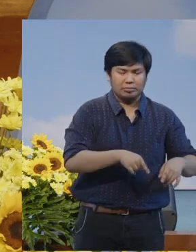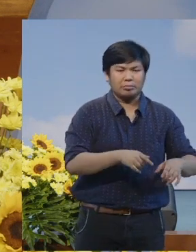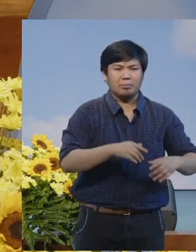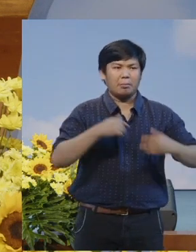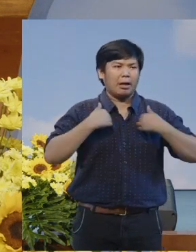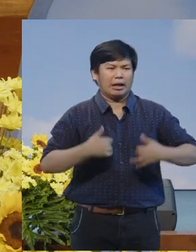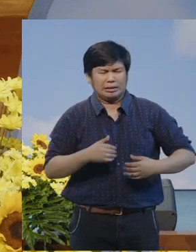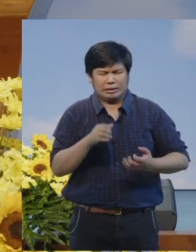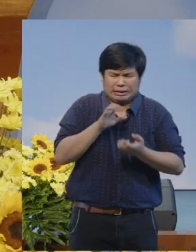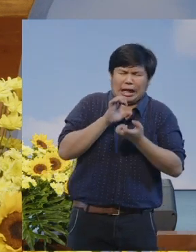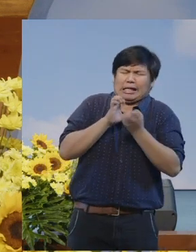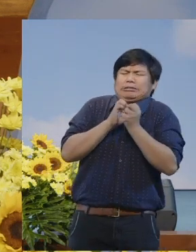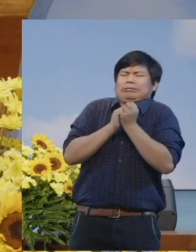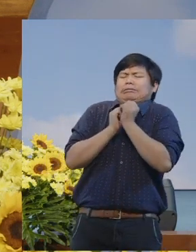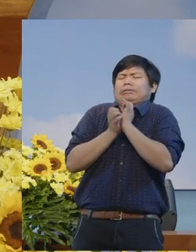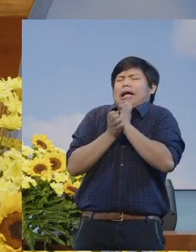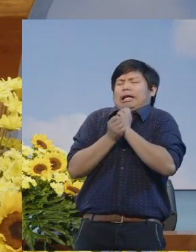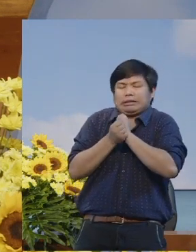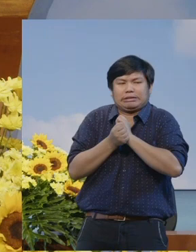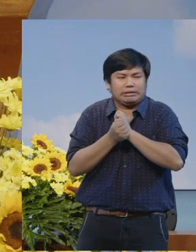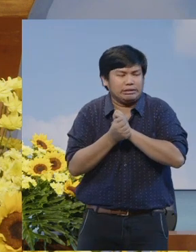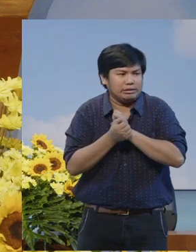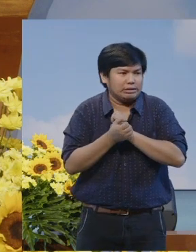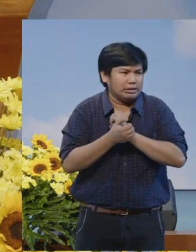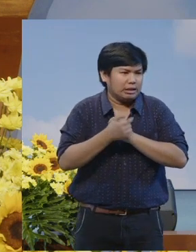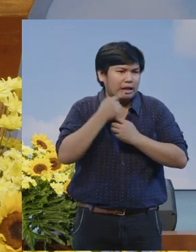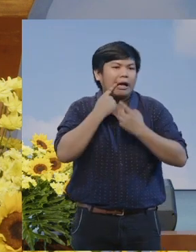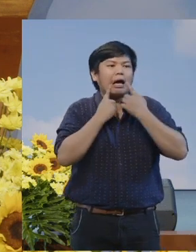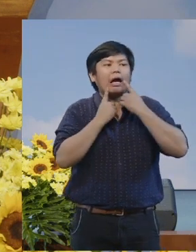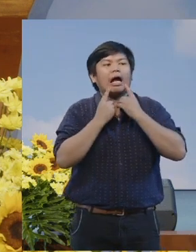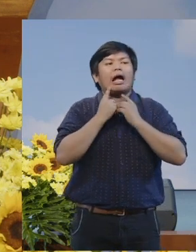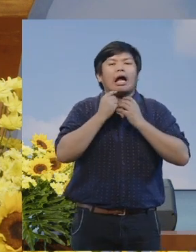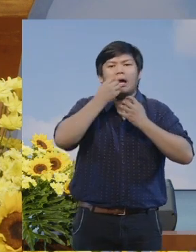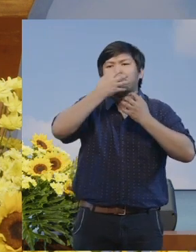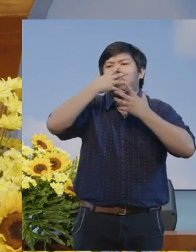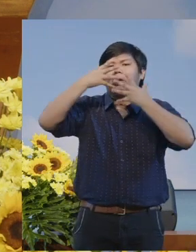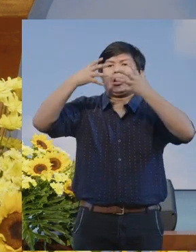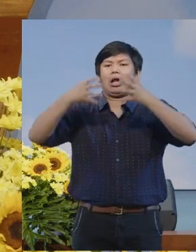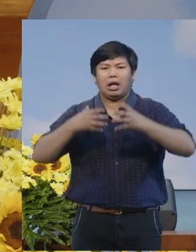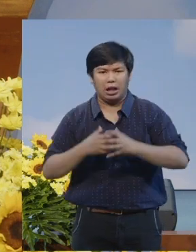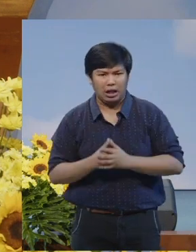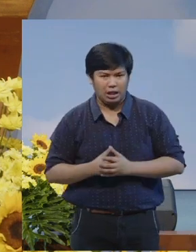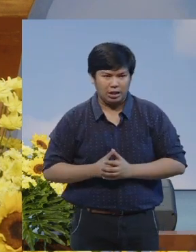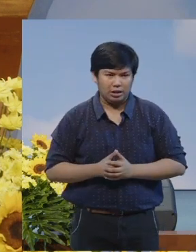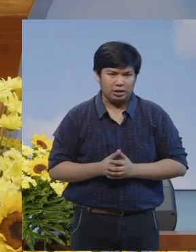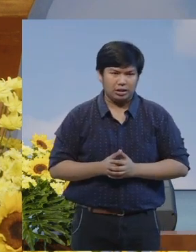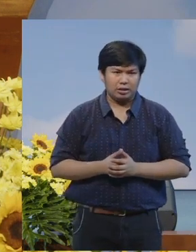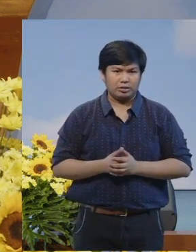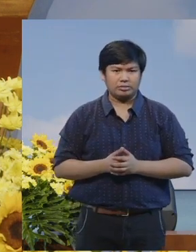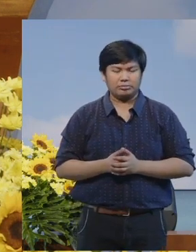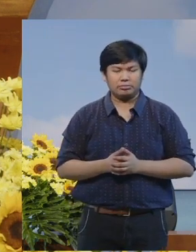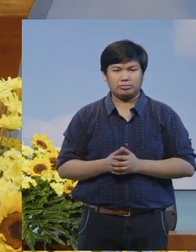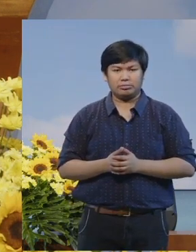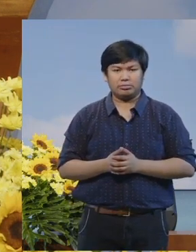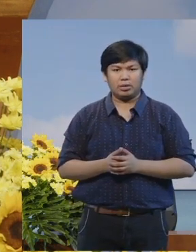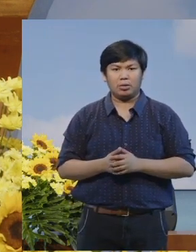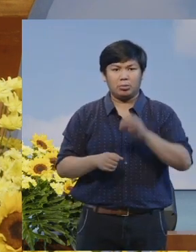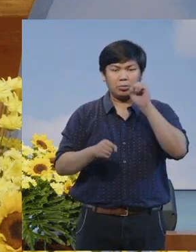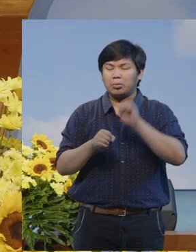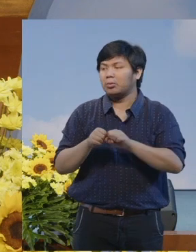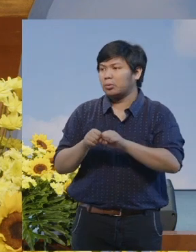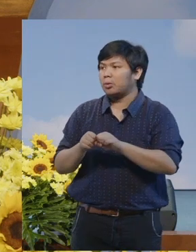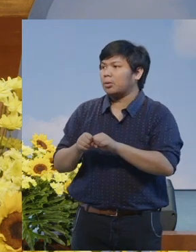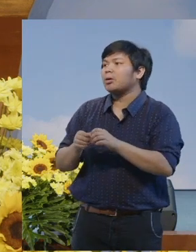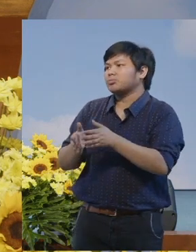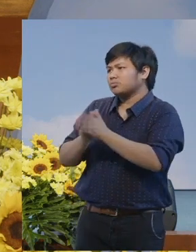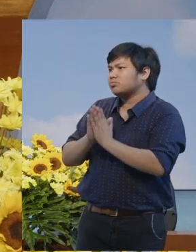teeth and becomes rigid." Para siyang nagsiseizure, no? "So I asked your disciples